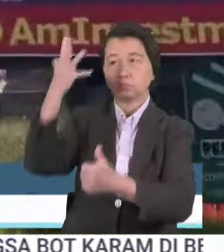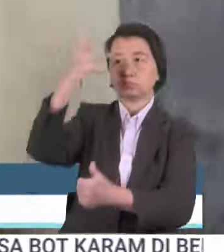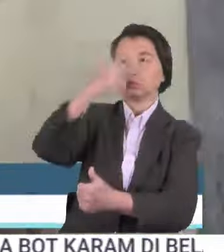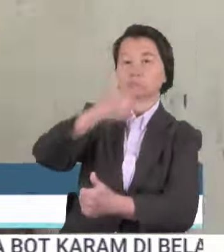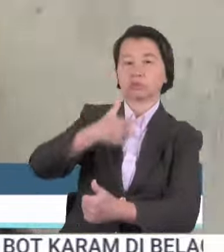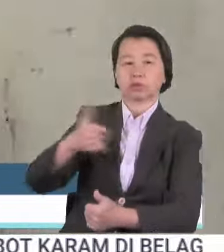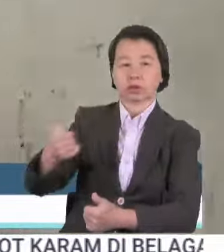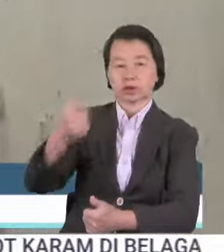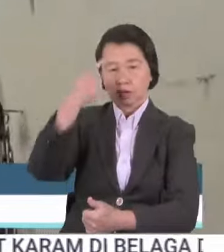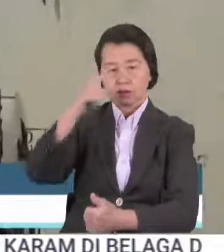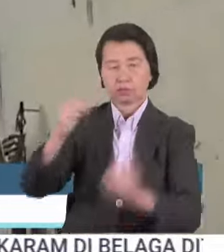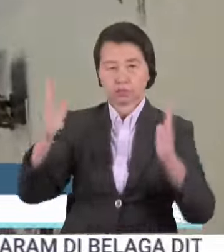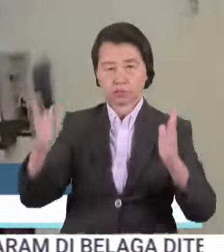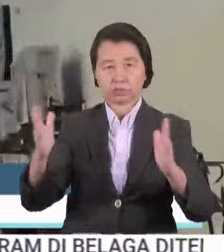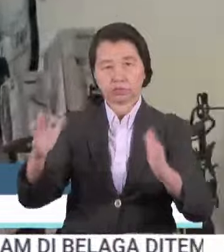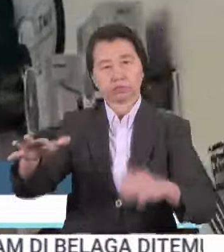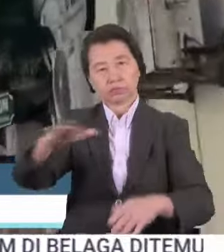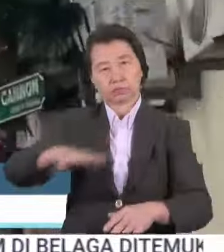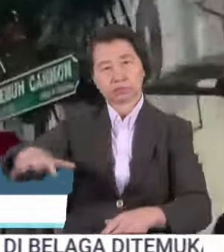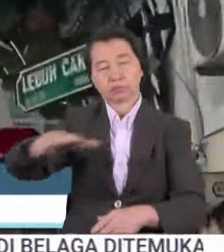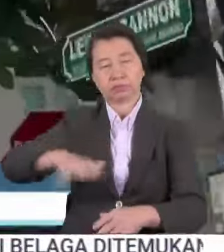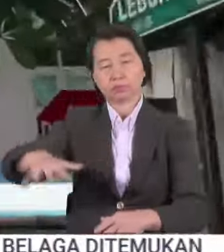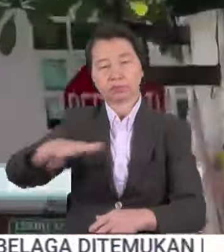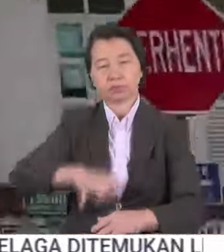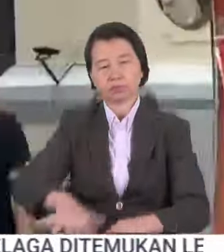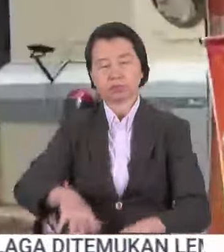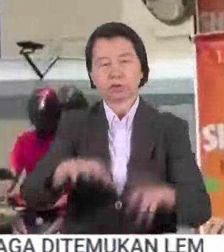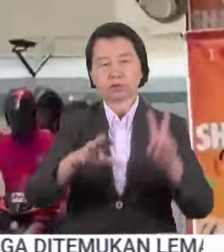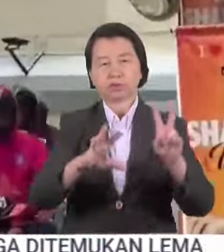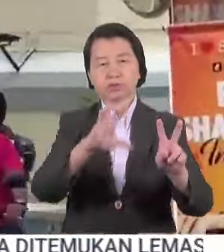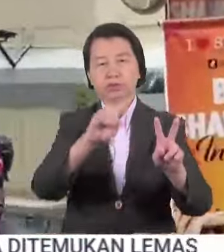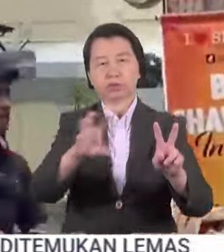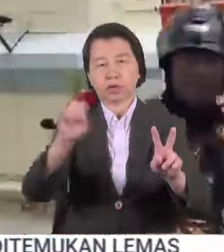keindahannya untuk tempoh sekurang-kurangnya